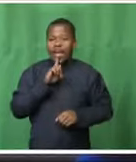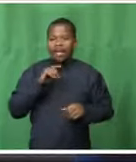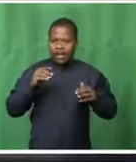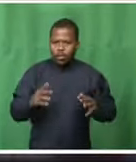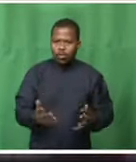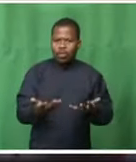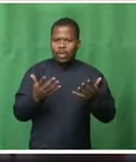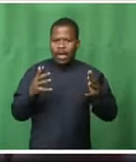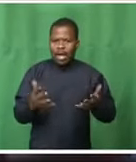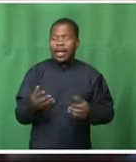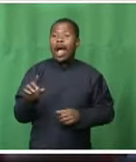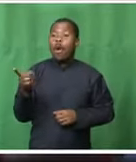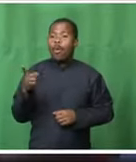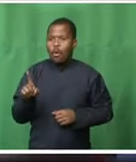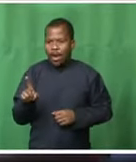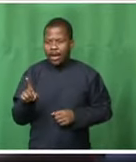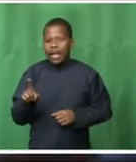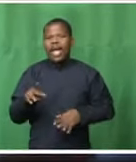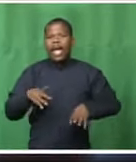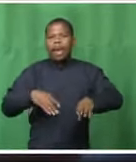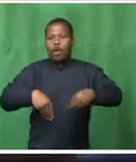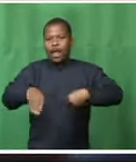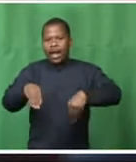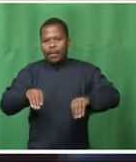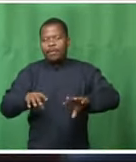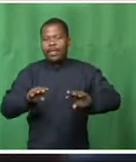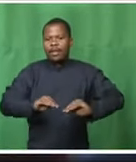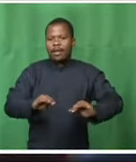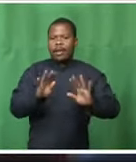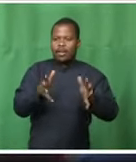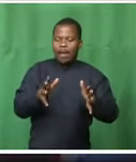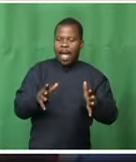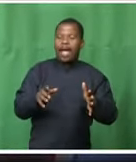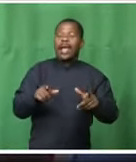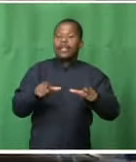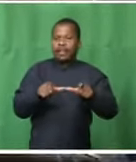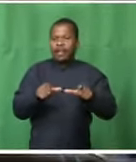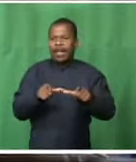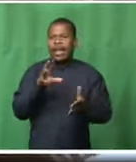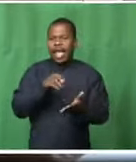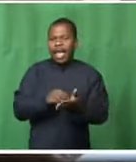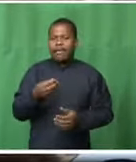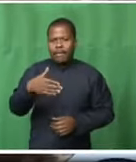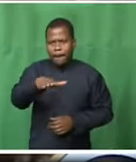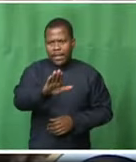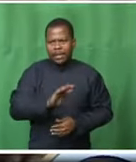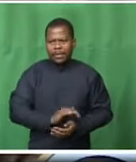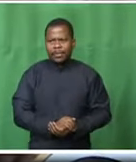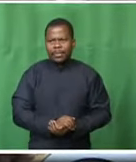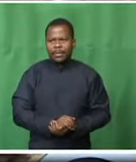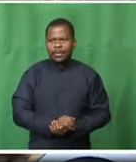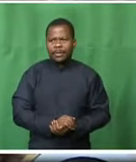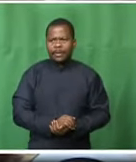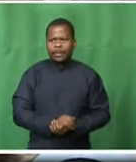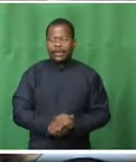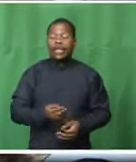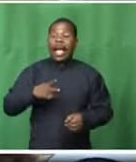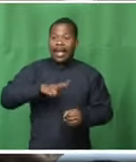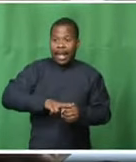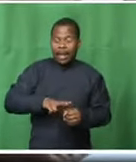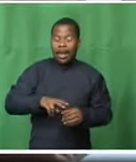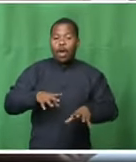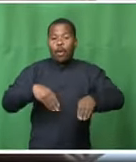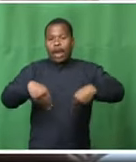akho ukuthi bantu labasebholeni kufuna babe nelicense. Loko kuya because sikhuluma ibhola ka Premier League nje